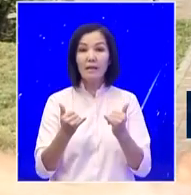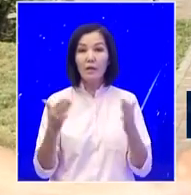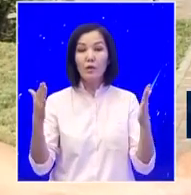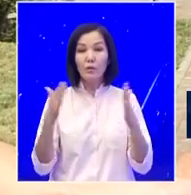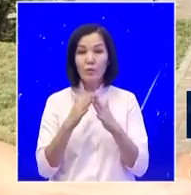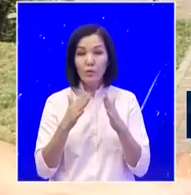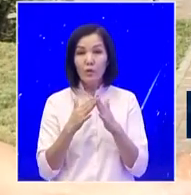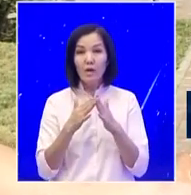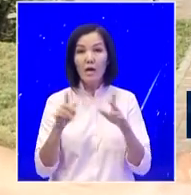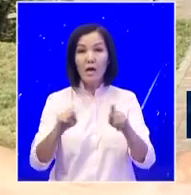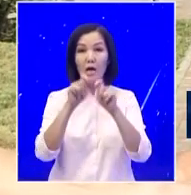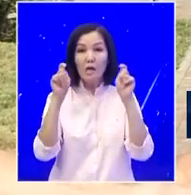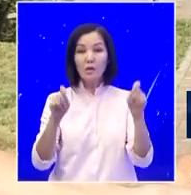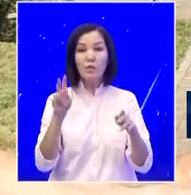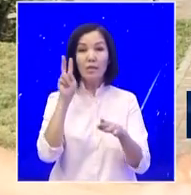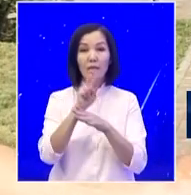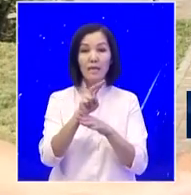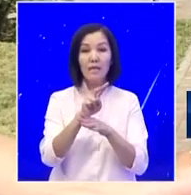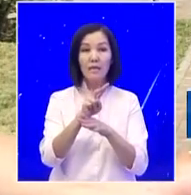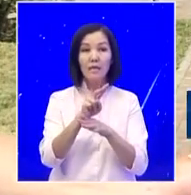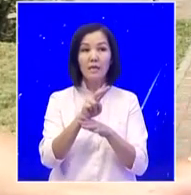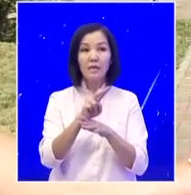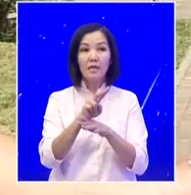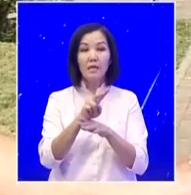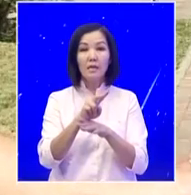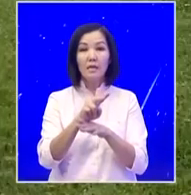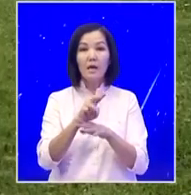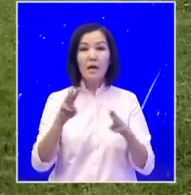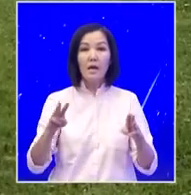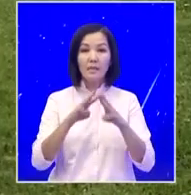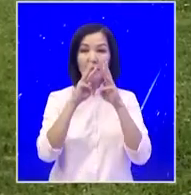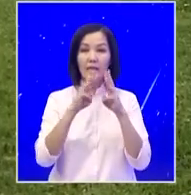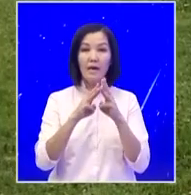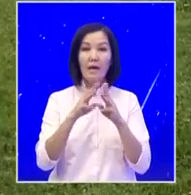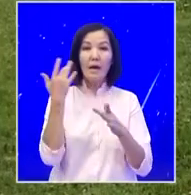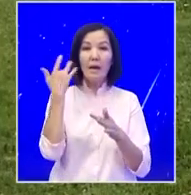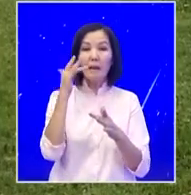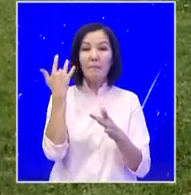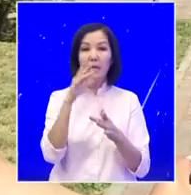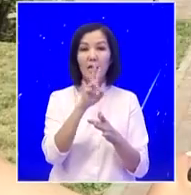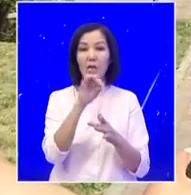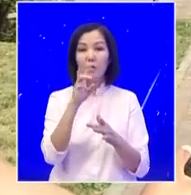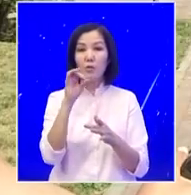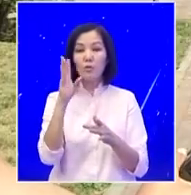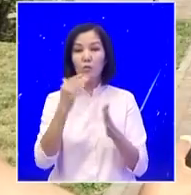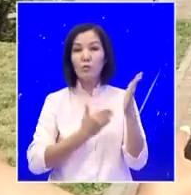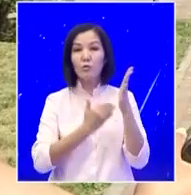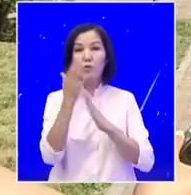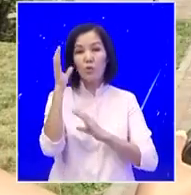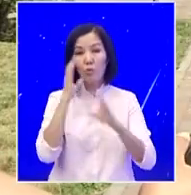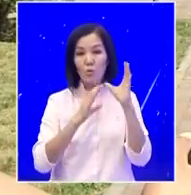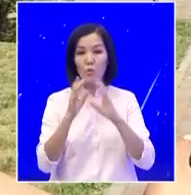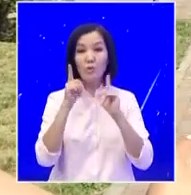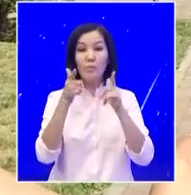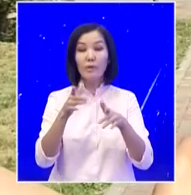үйін ашылуына келіп отырмыз. Елордадан сәлемімізді алып, Америка Құрама Штаттарына, Нью-Йорк қаласында біраз жоғары оқу орындарын көрген болатын.